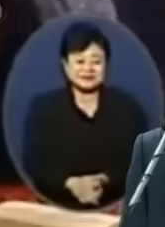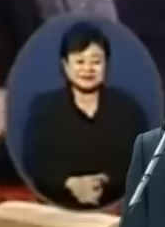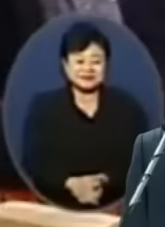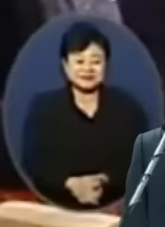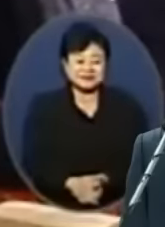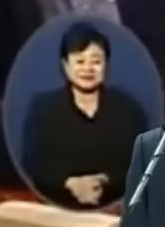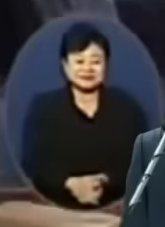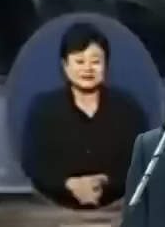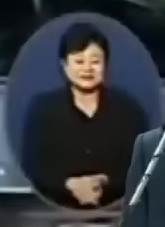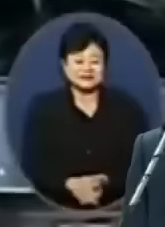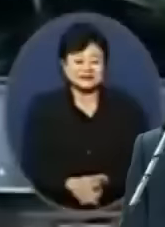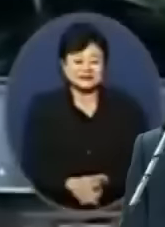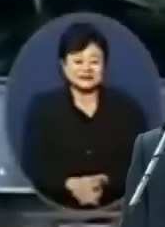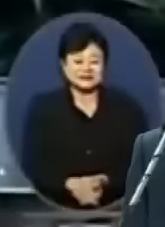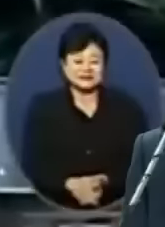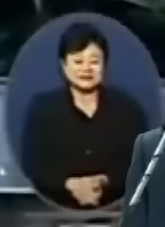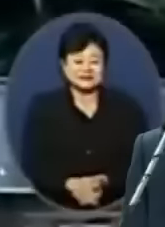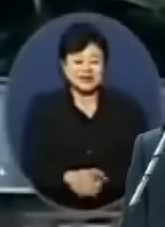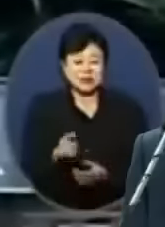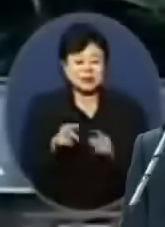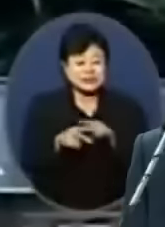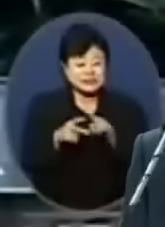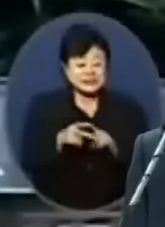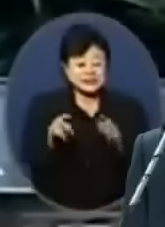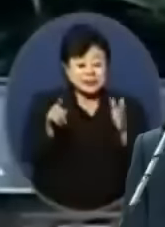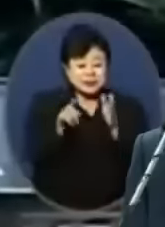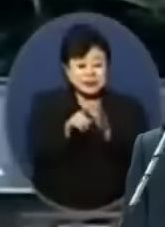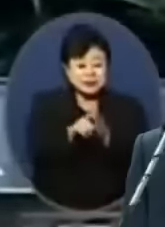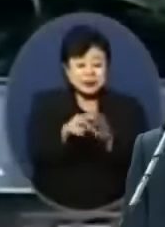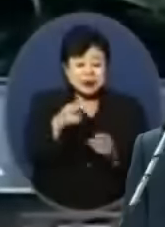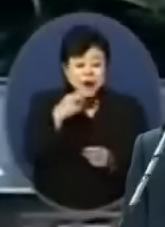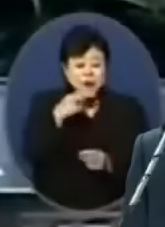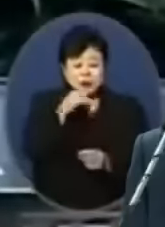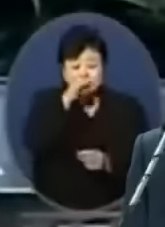그래서 제가 배운 교훈이 무엇이든지